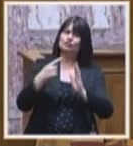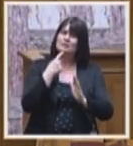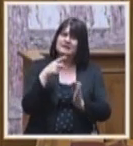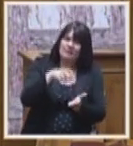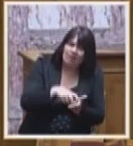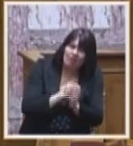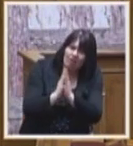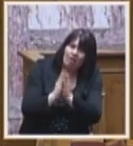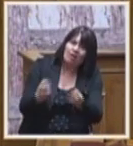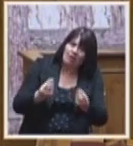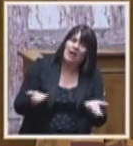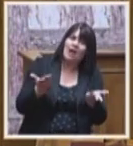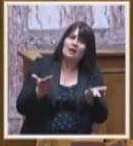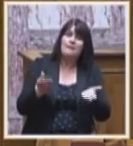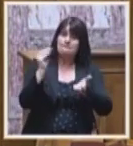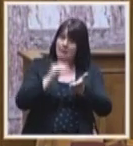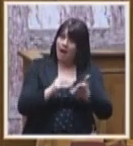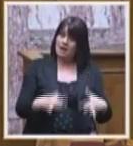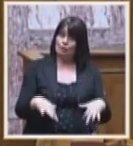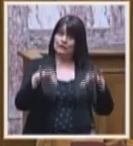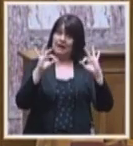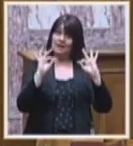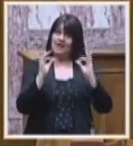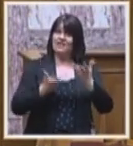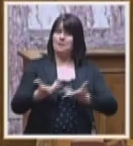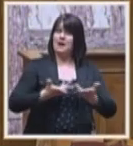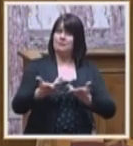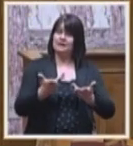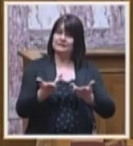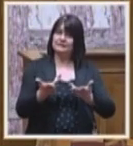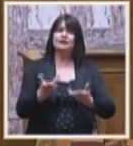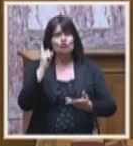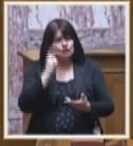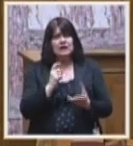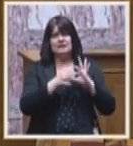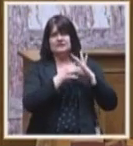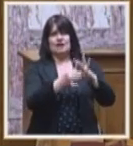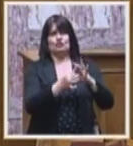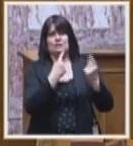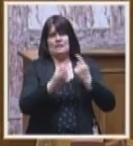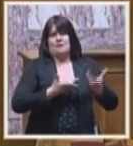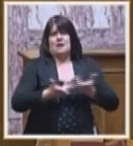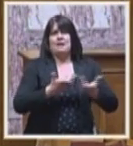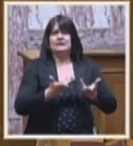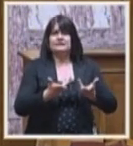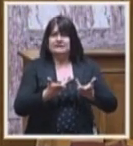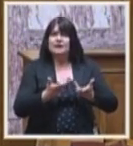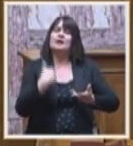διαπραγματευτούμε από την αρχή, όταν ξέρετε ότι είμαστε σε συνεχείς διαπραγματεύσεις και μετά να πάμε σε